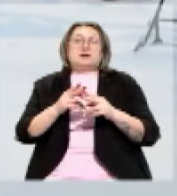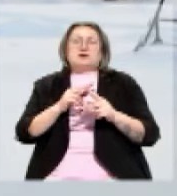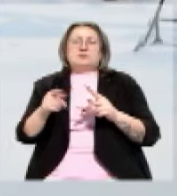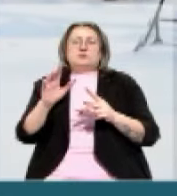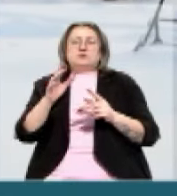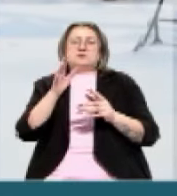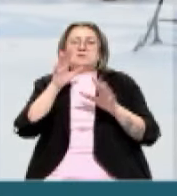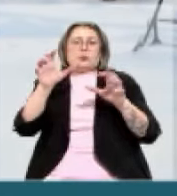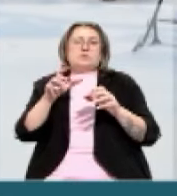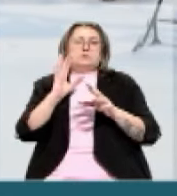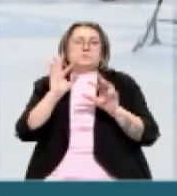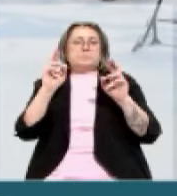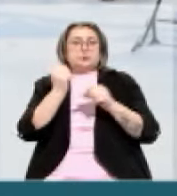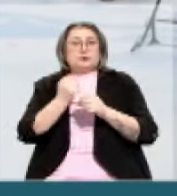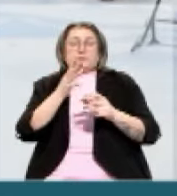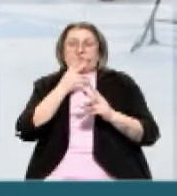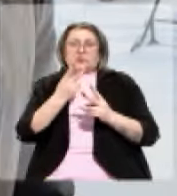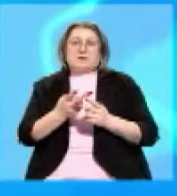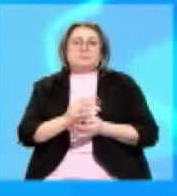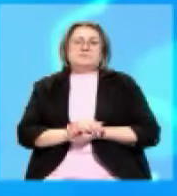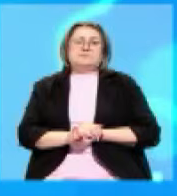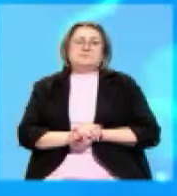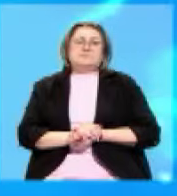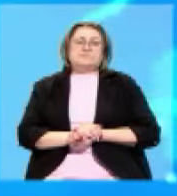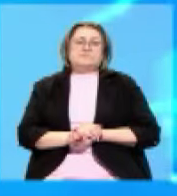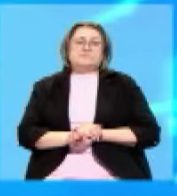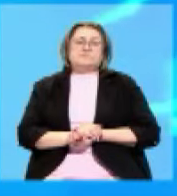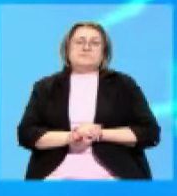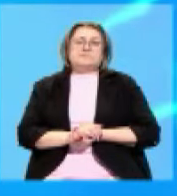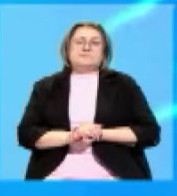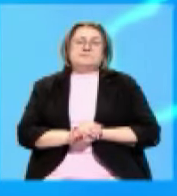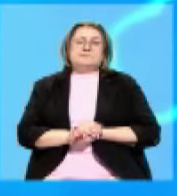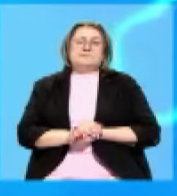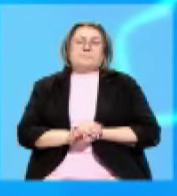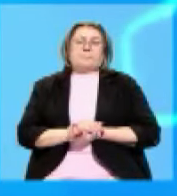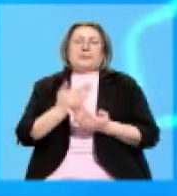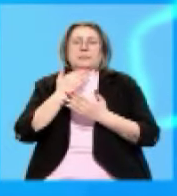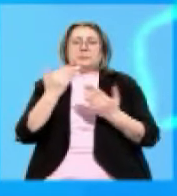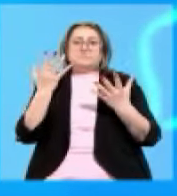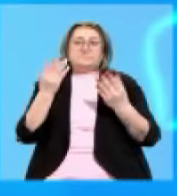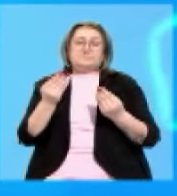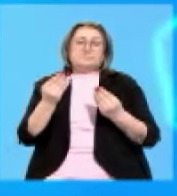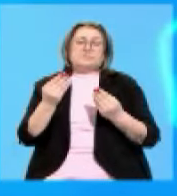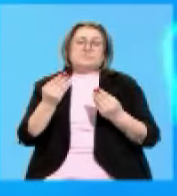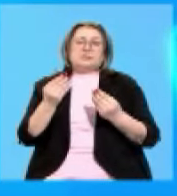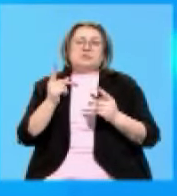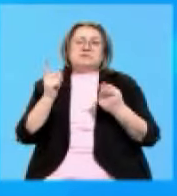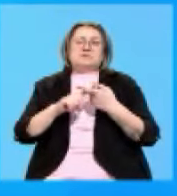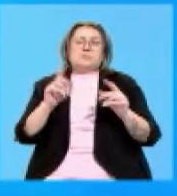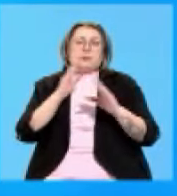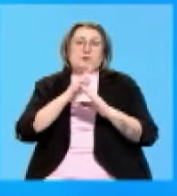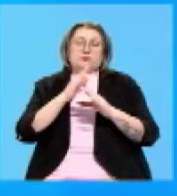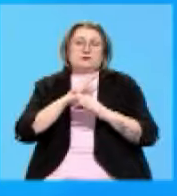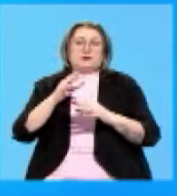Шерхан Нұрханұлы, Алексей Тник, Қостанай телеарнасы. Соңғы күндері ауа райының құбылуына байланысты су айдындарында